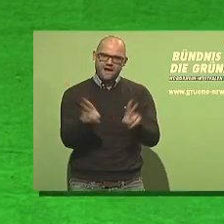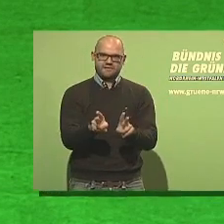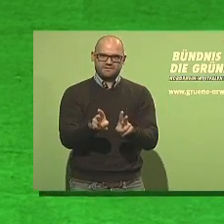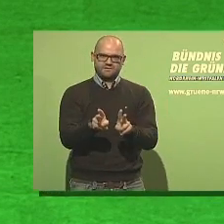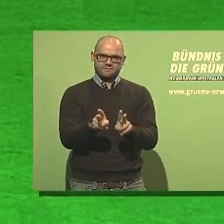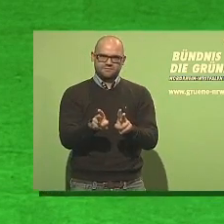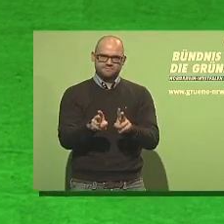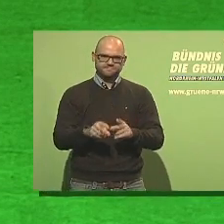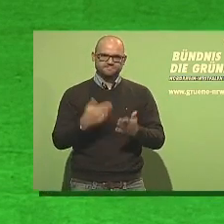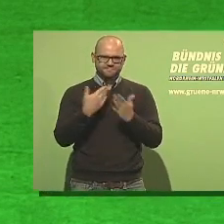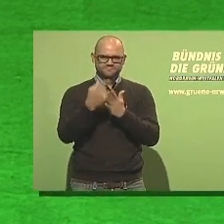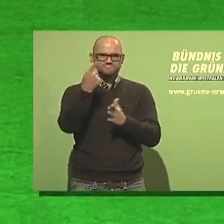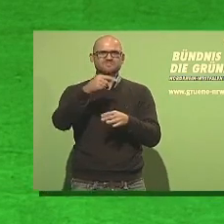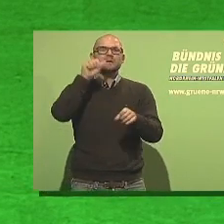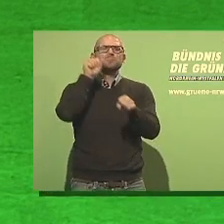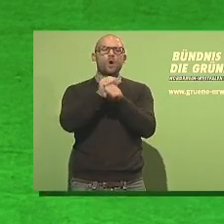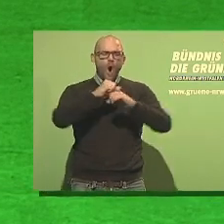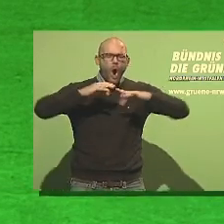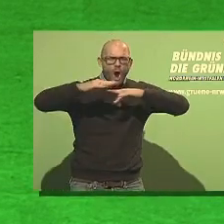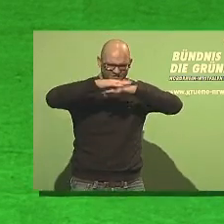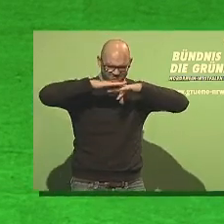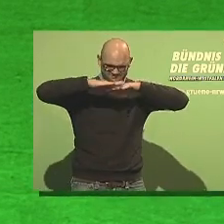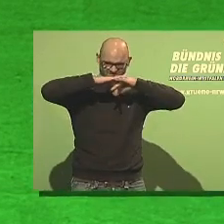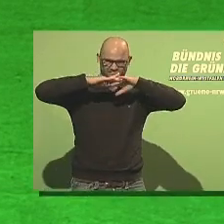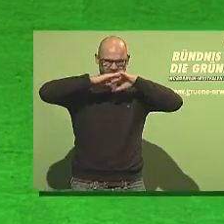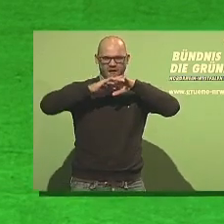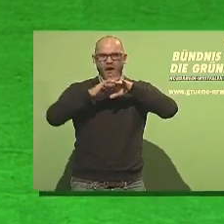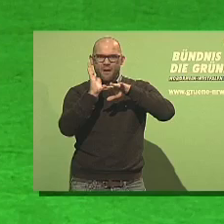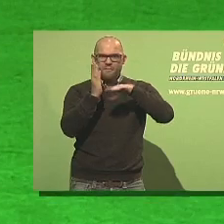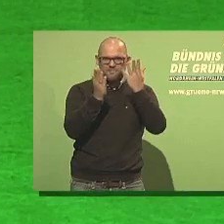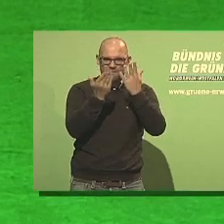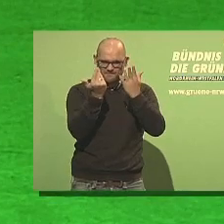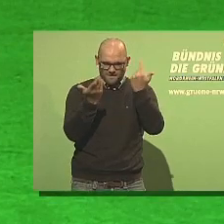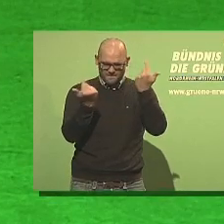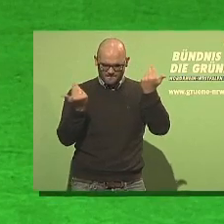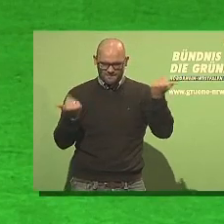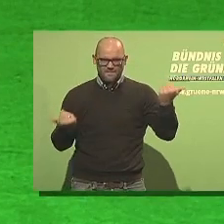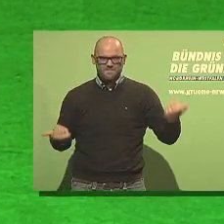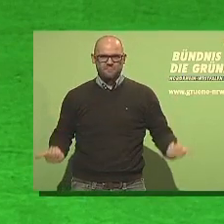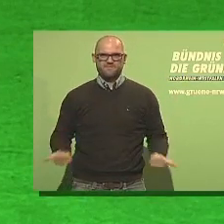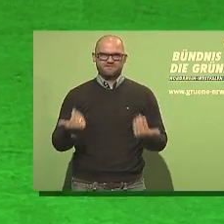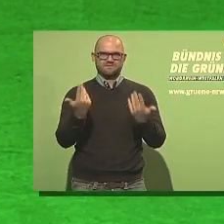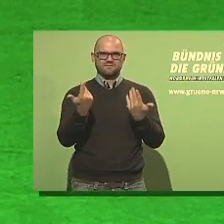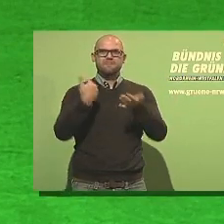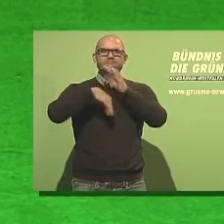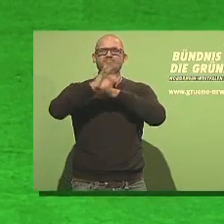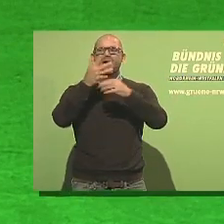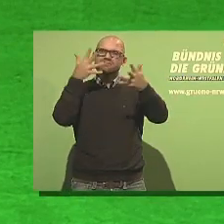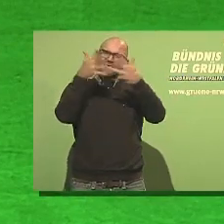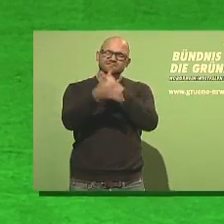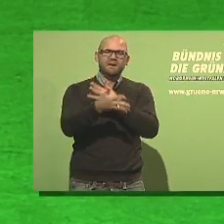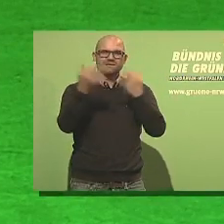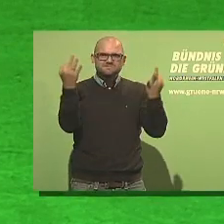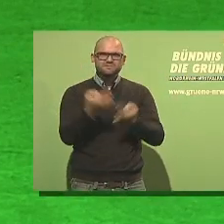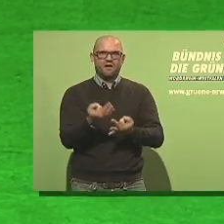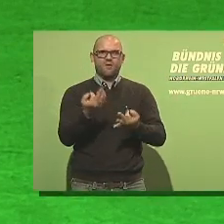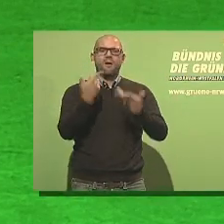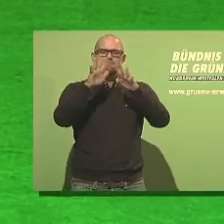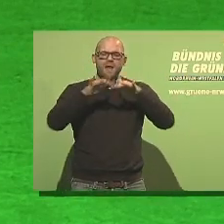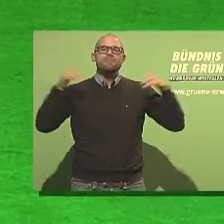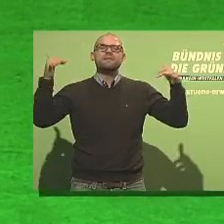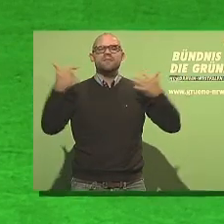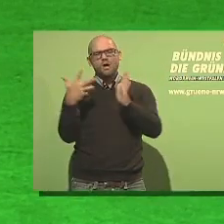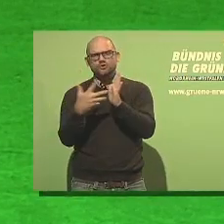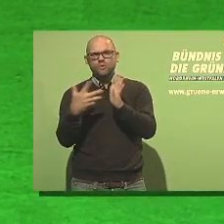völlig verworrenen Behördendschungel endlich entflechten. Und dazu brauchen wir mehr Transparenz und eine Stärkung der parlamentarischen Kontrolle,